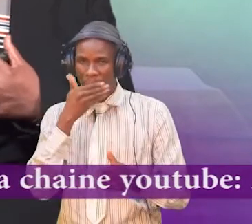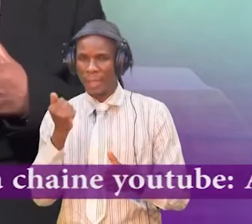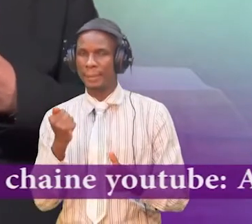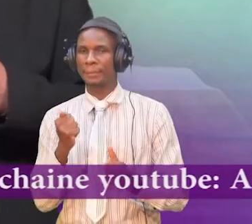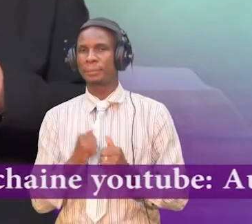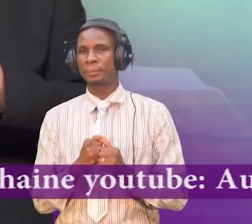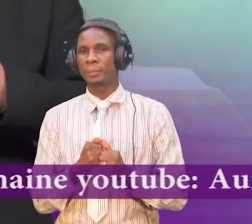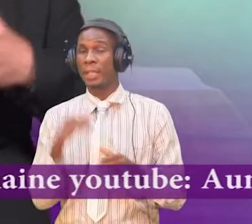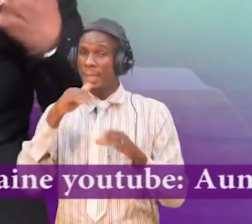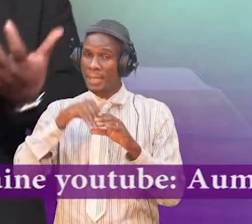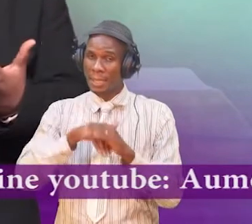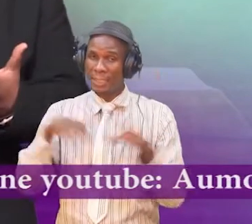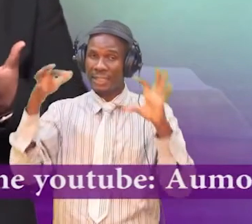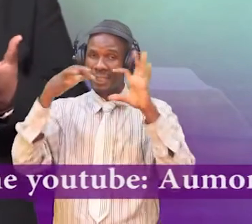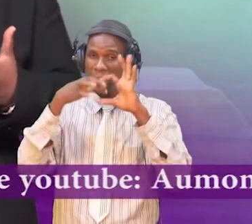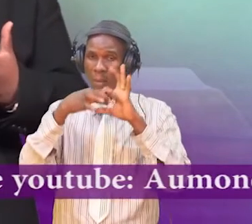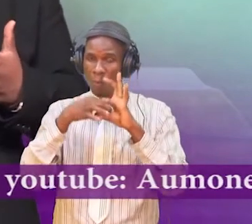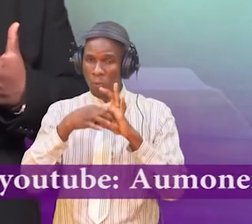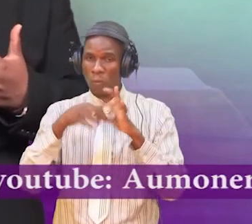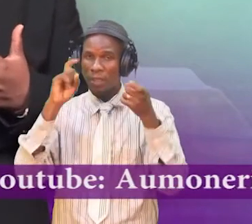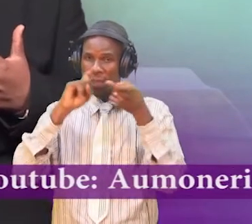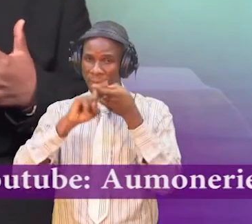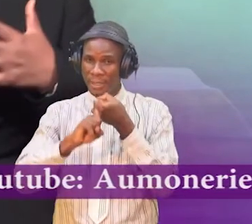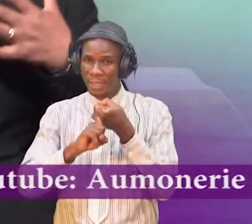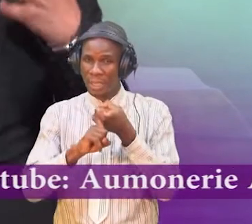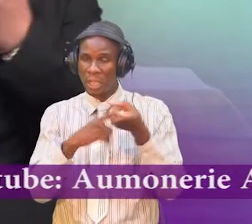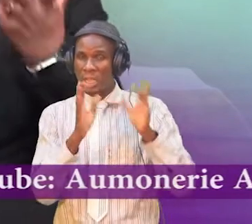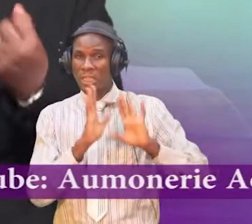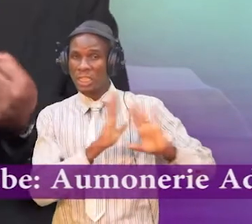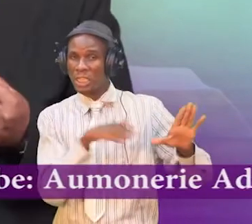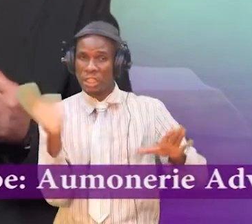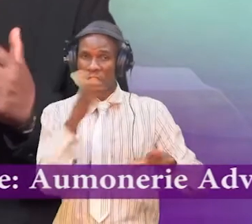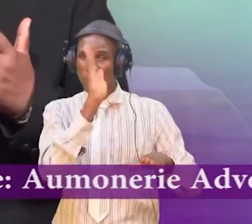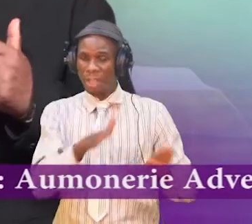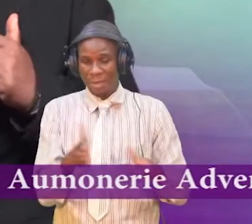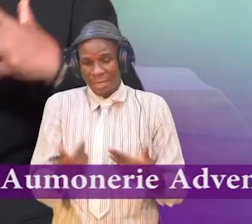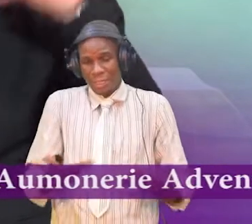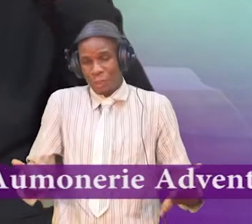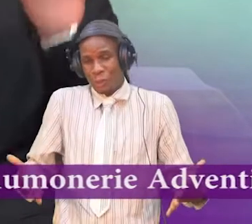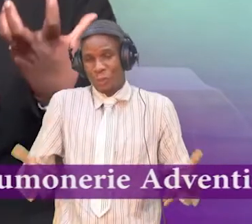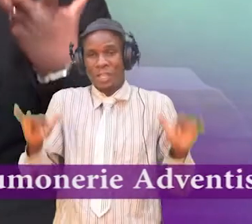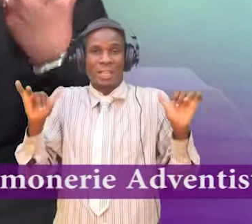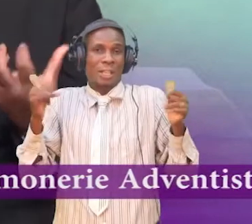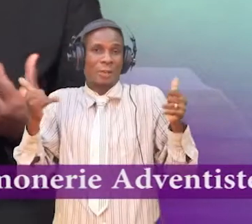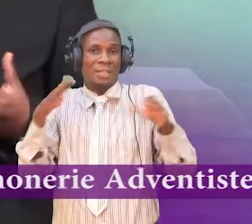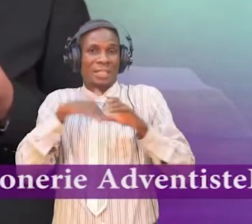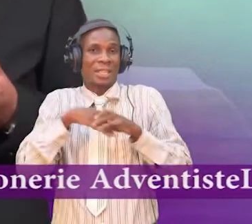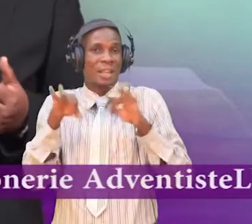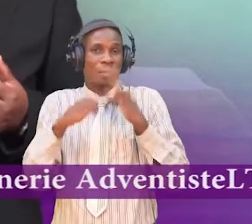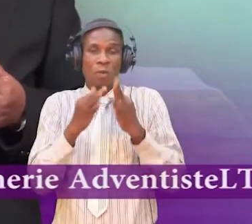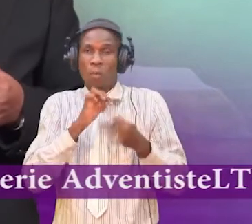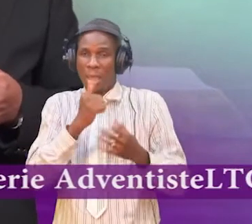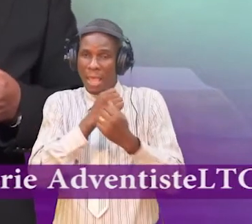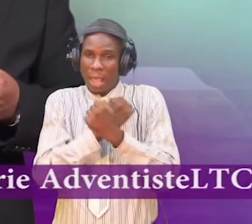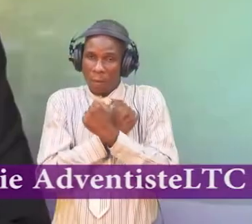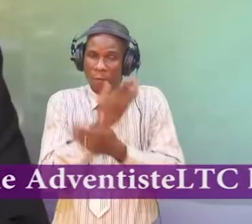na bino ekola mpe ekima makama mosusu na kozanga kutala yangu. Boye bana ko sundola makamboyo mike